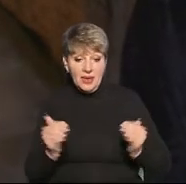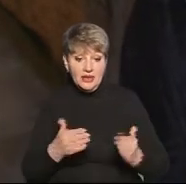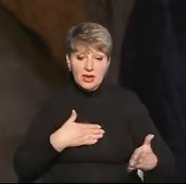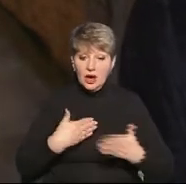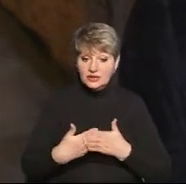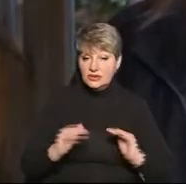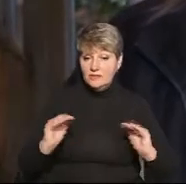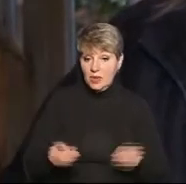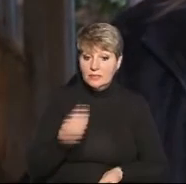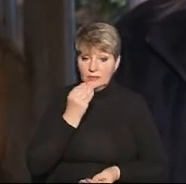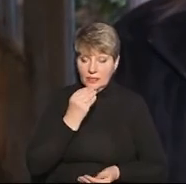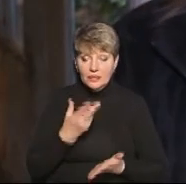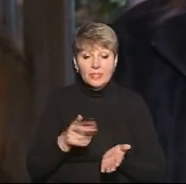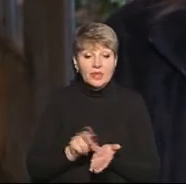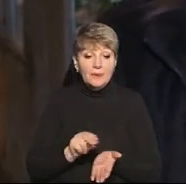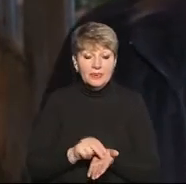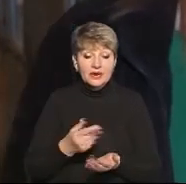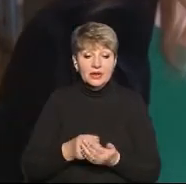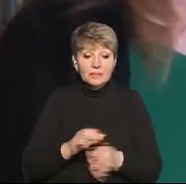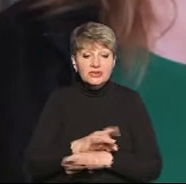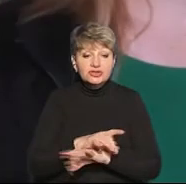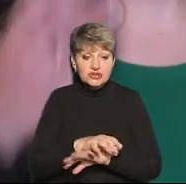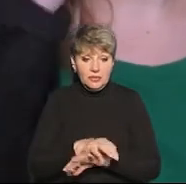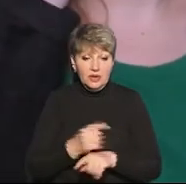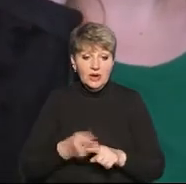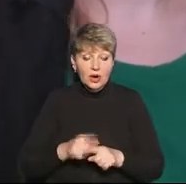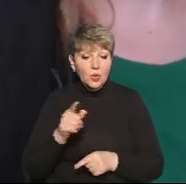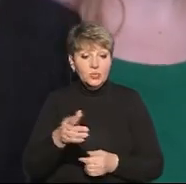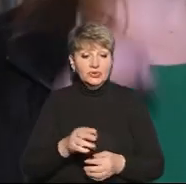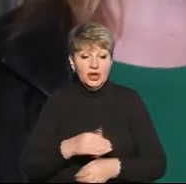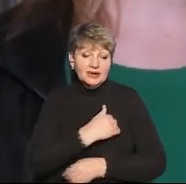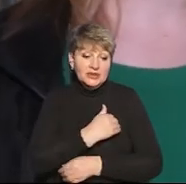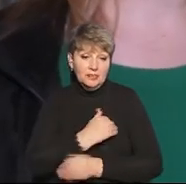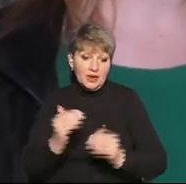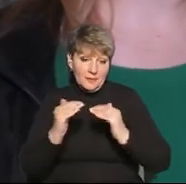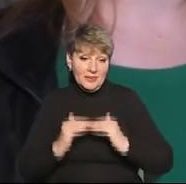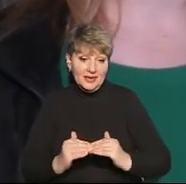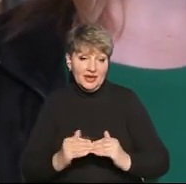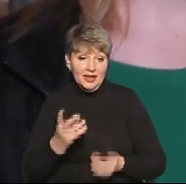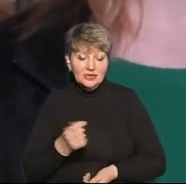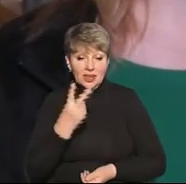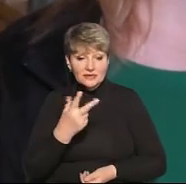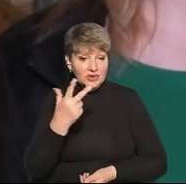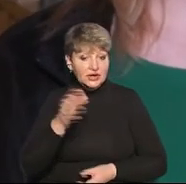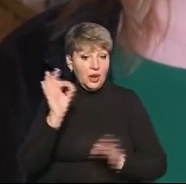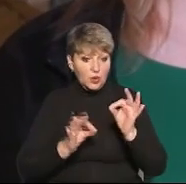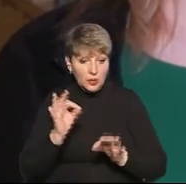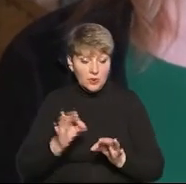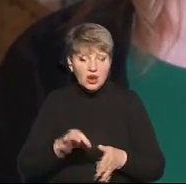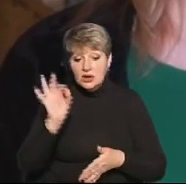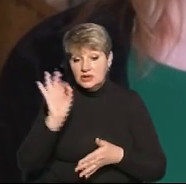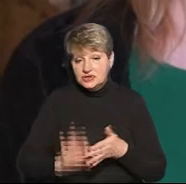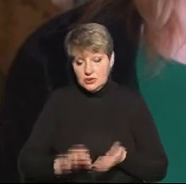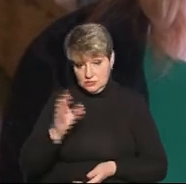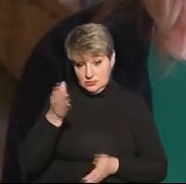і менше харчується. Наприклад, черепахи сухопутні, то в них температура знижується хоча б на 2-3 градуси, вони стають